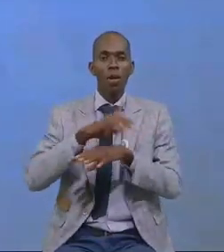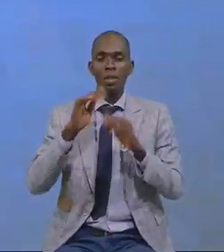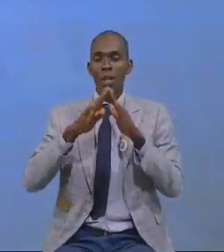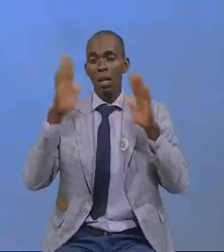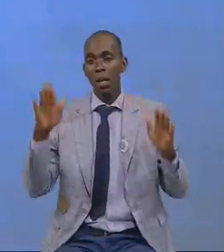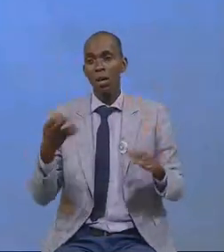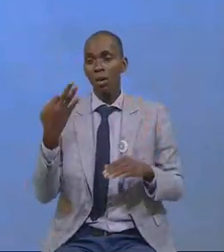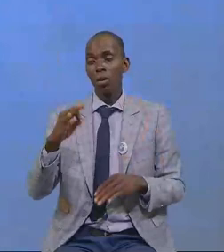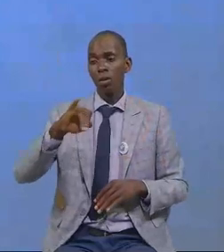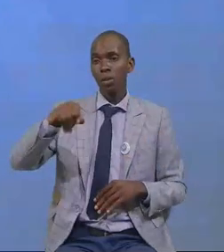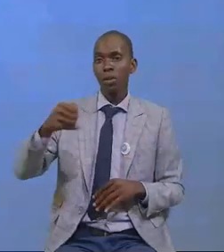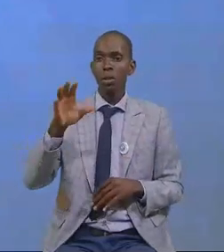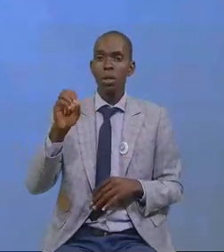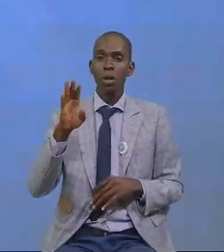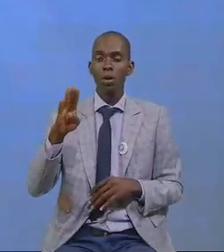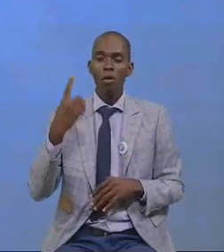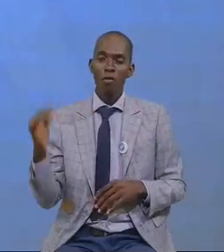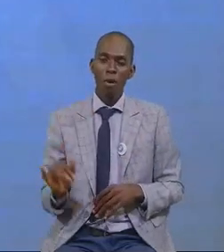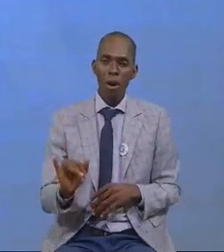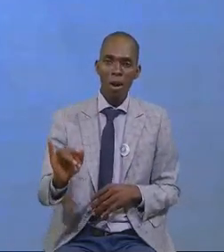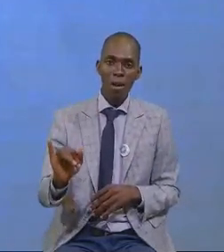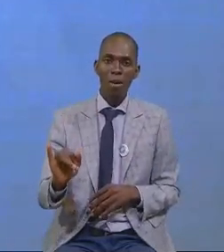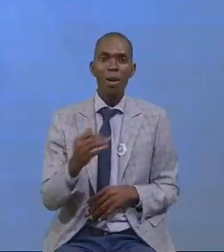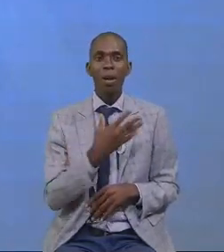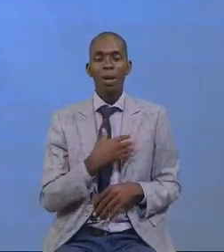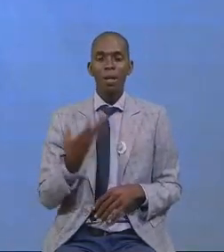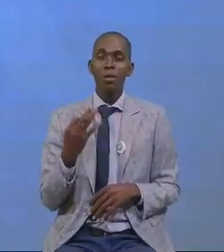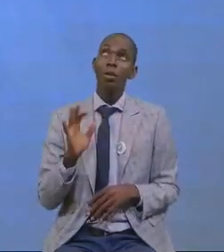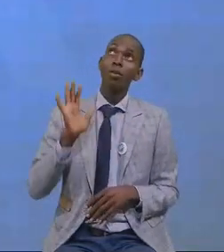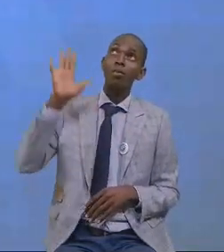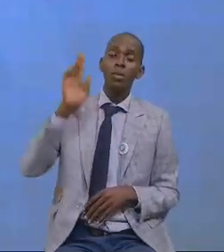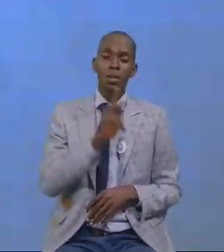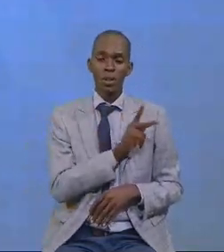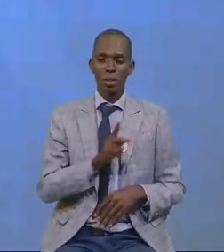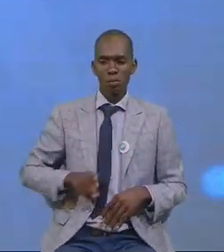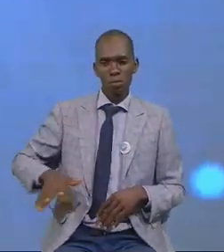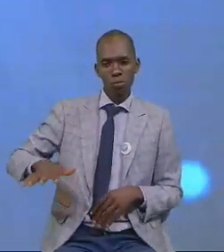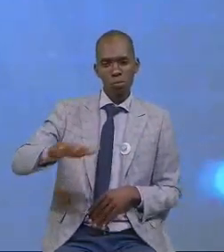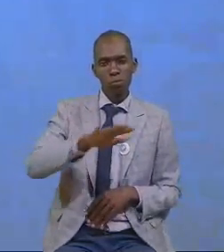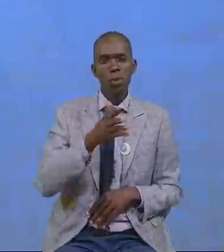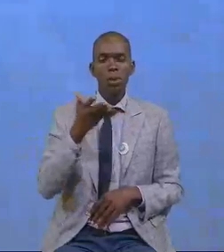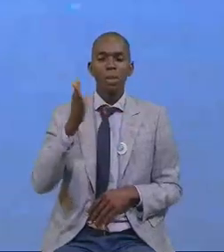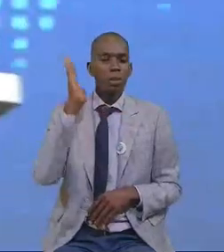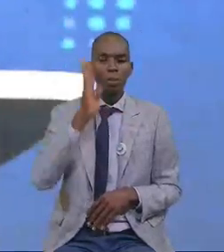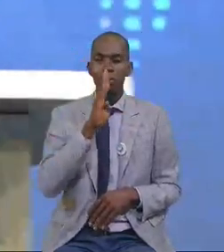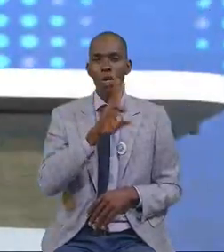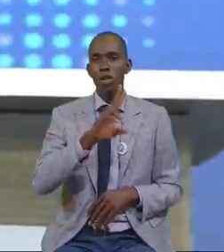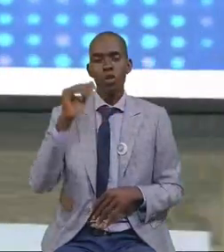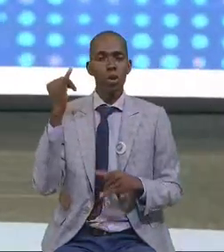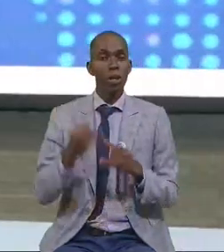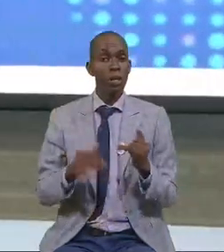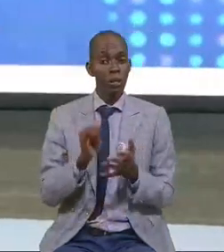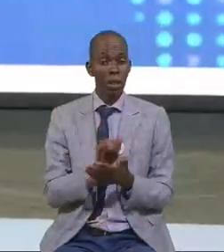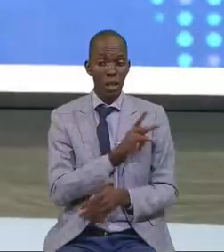Jacob éternellement. Et son règne n'aura point de fin. Ce